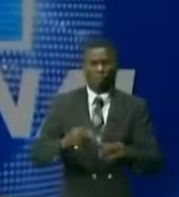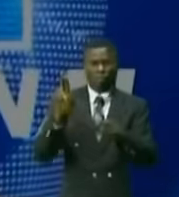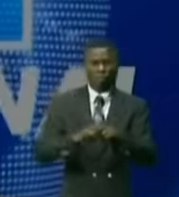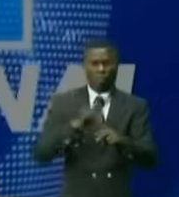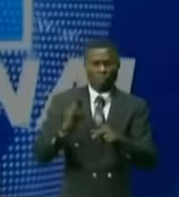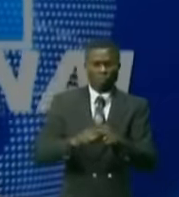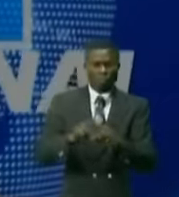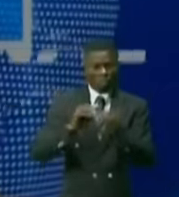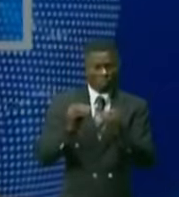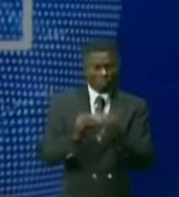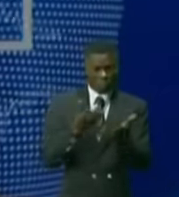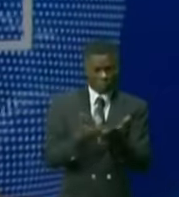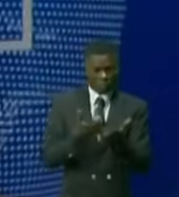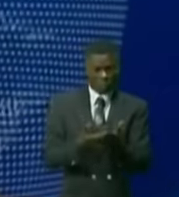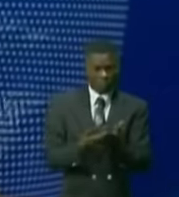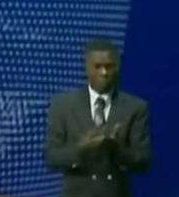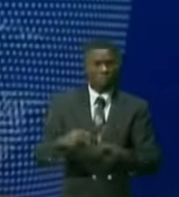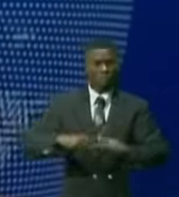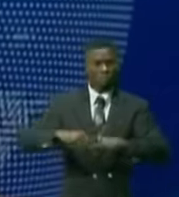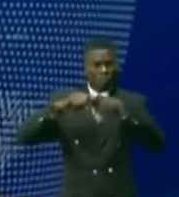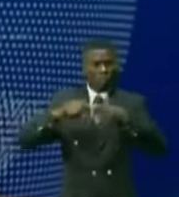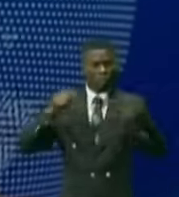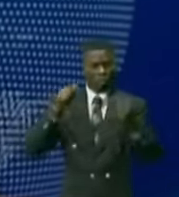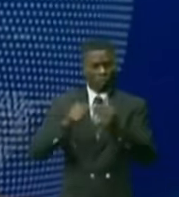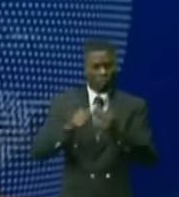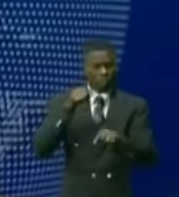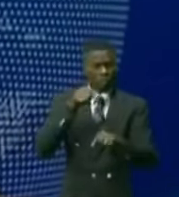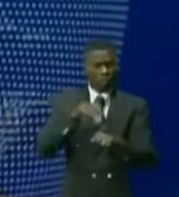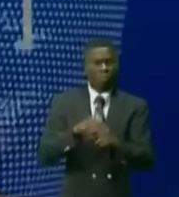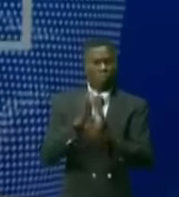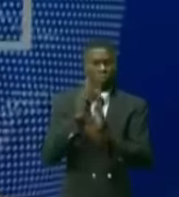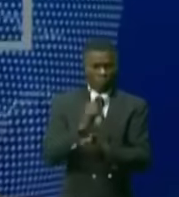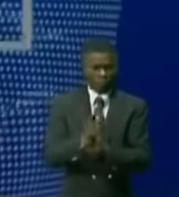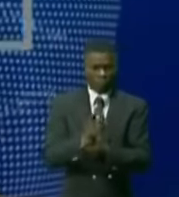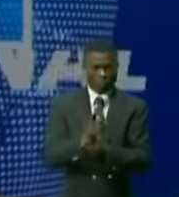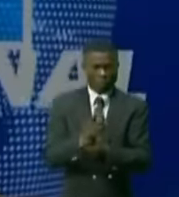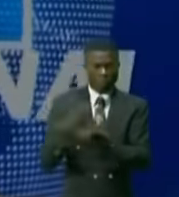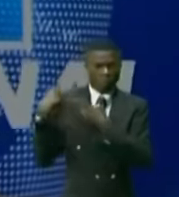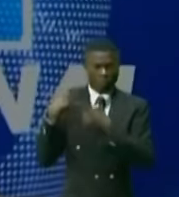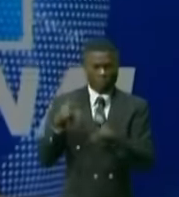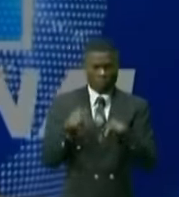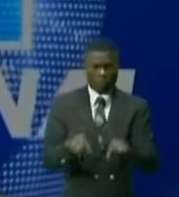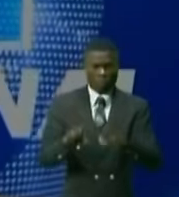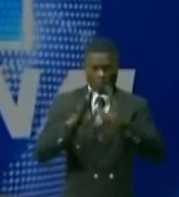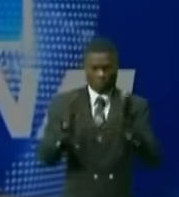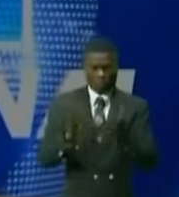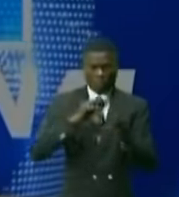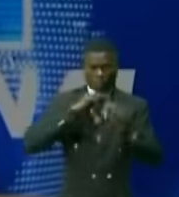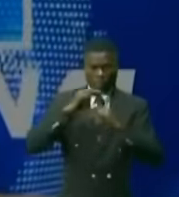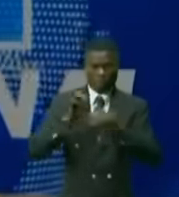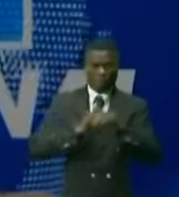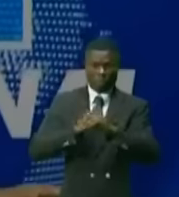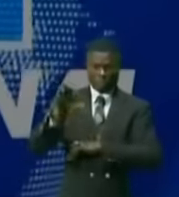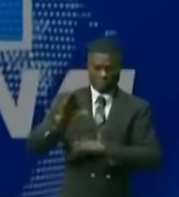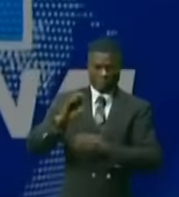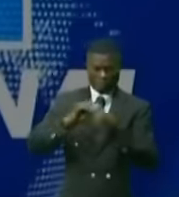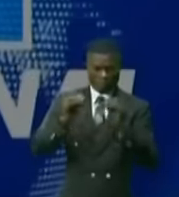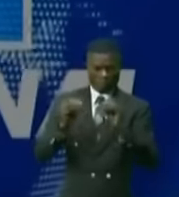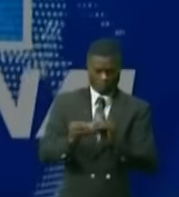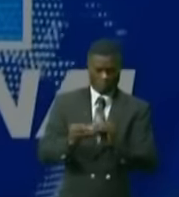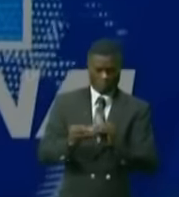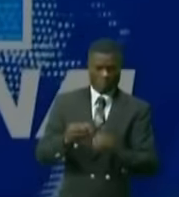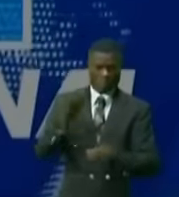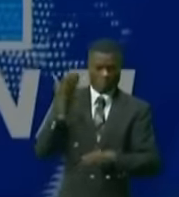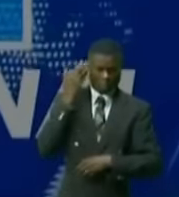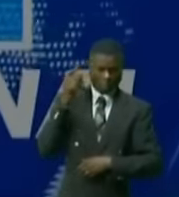L'utilisation de ce compte est suspendue jusqu'à nouvel ordre. À dater de ce moment, tous les messages envoyés sur